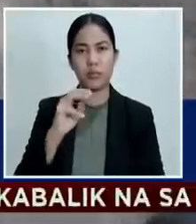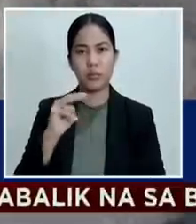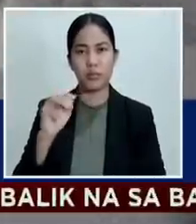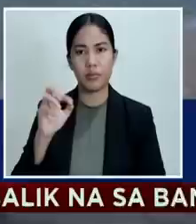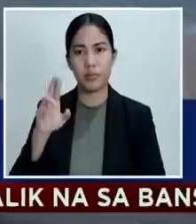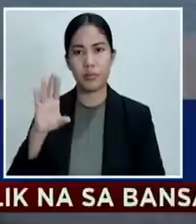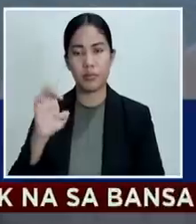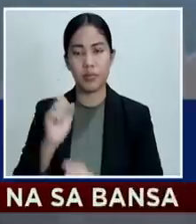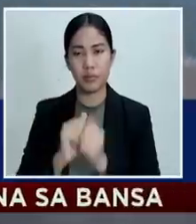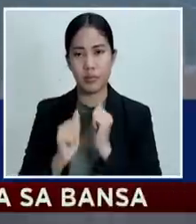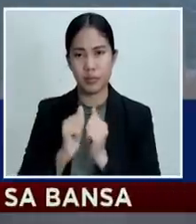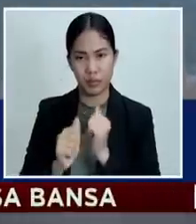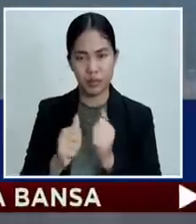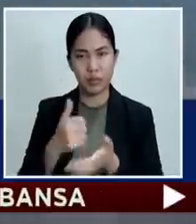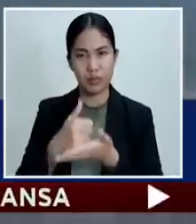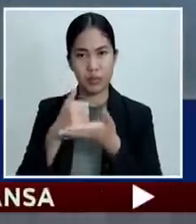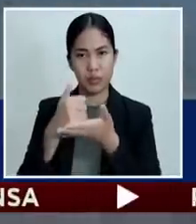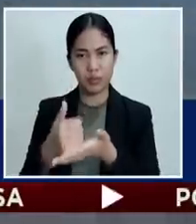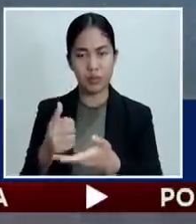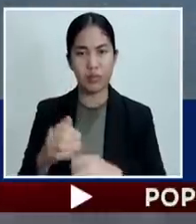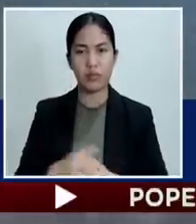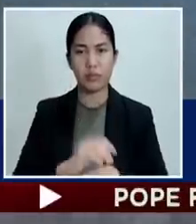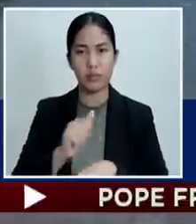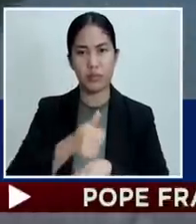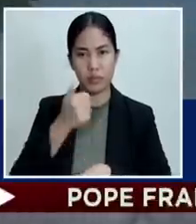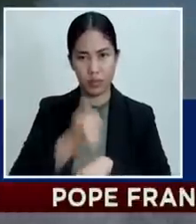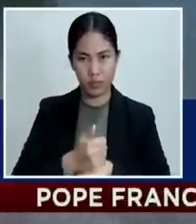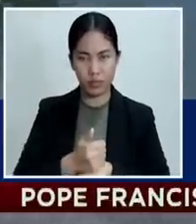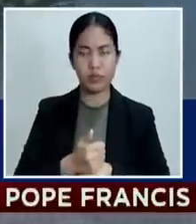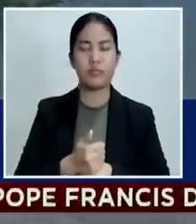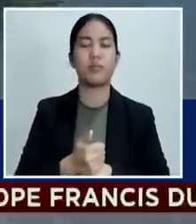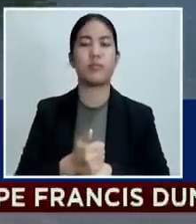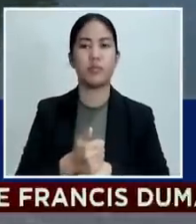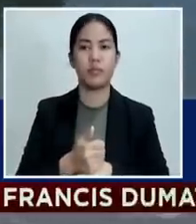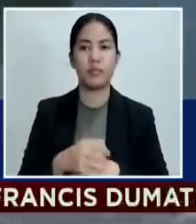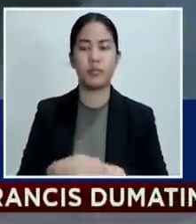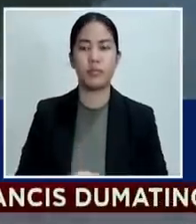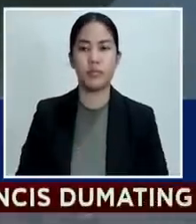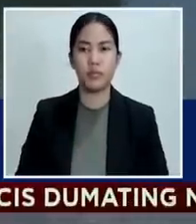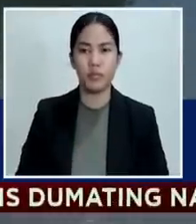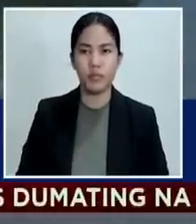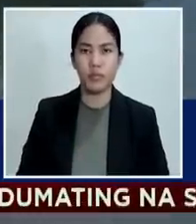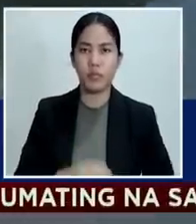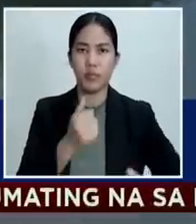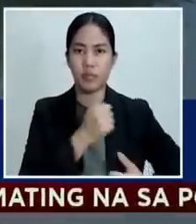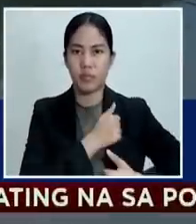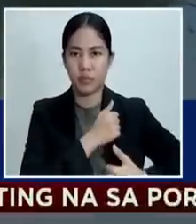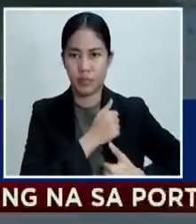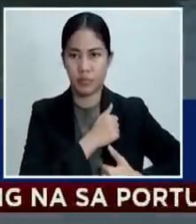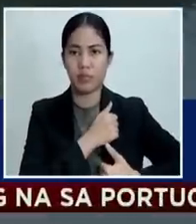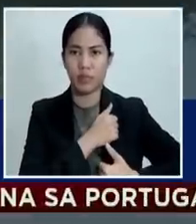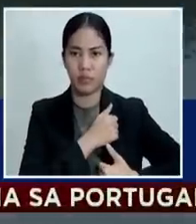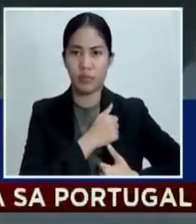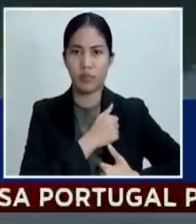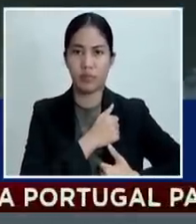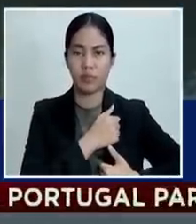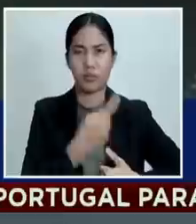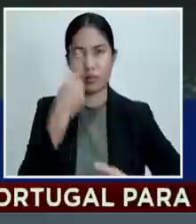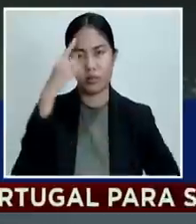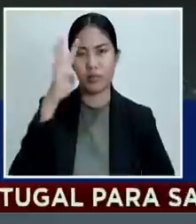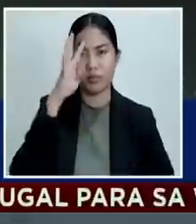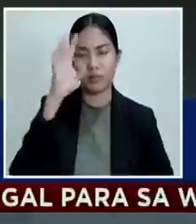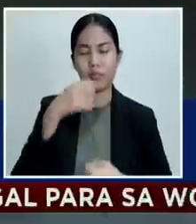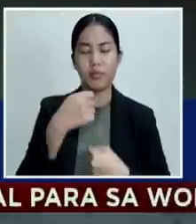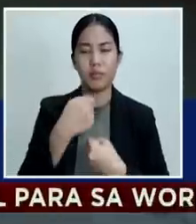sa pagtatayo ng base militar ng China sa mga artificial islands sa South China Sea. Ayon pa sa World Bank